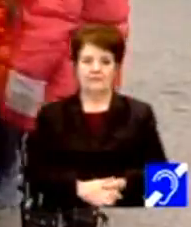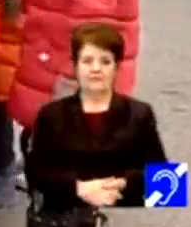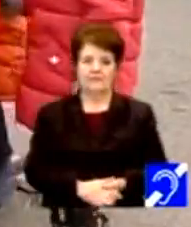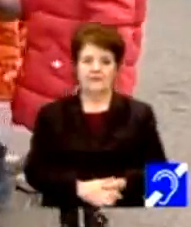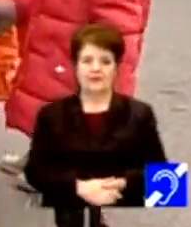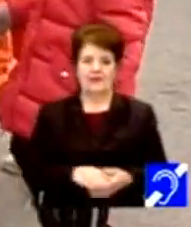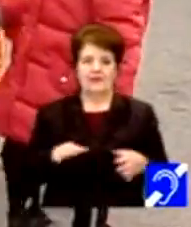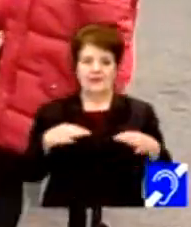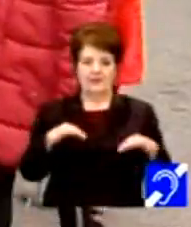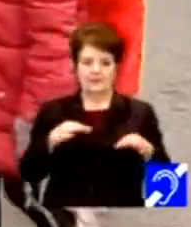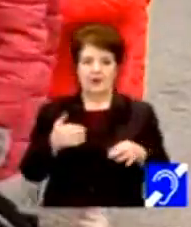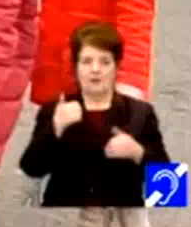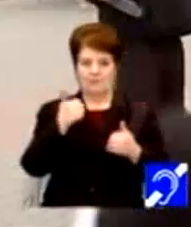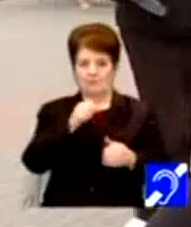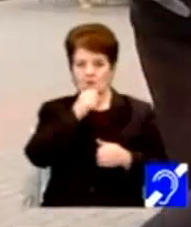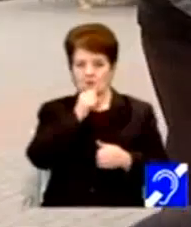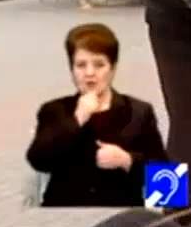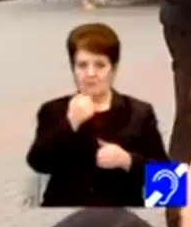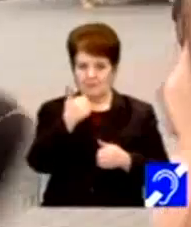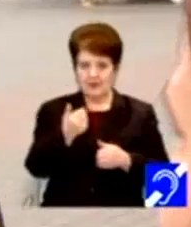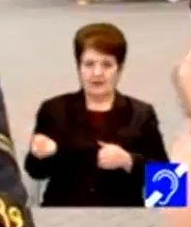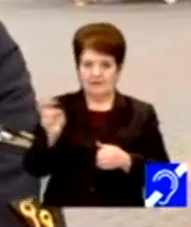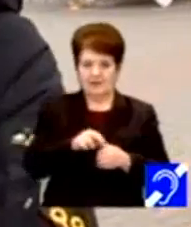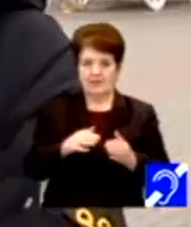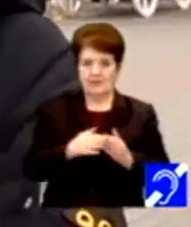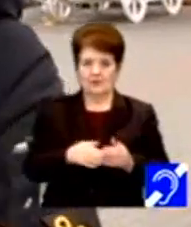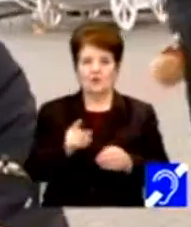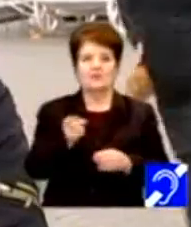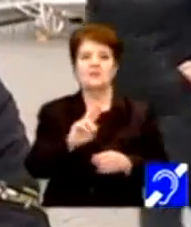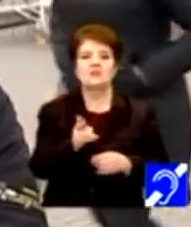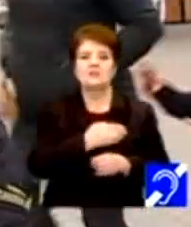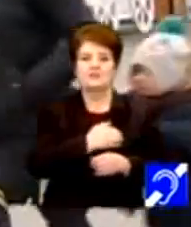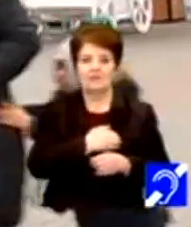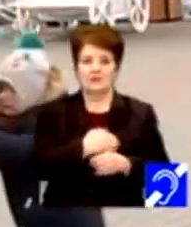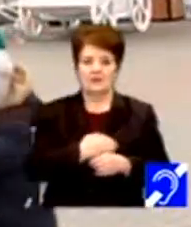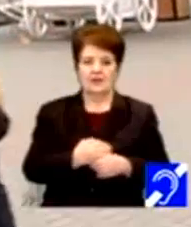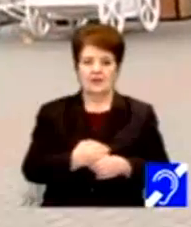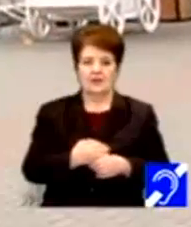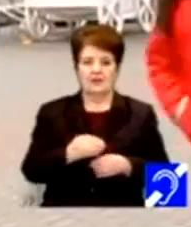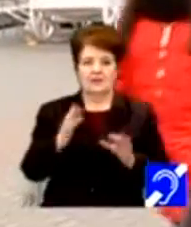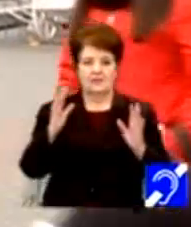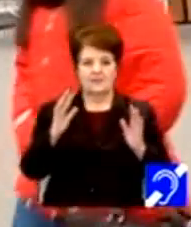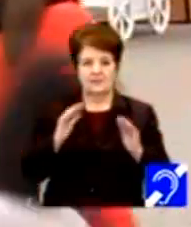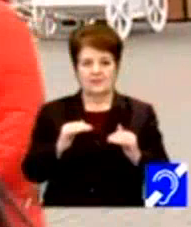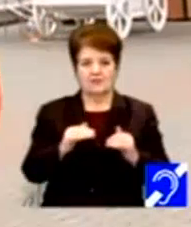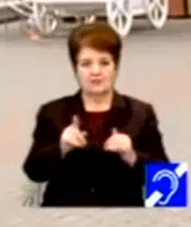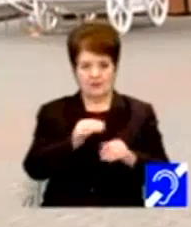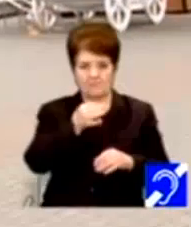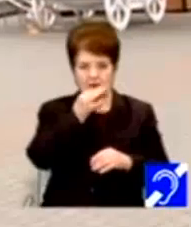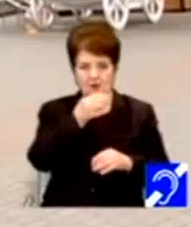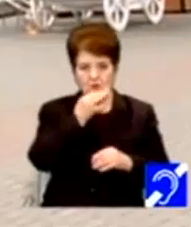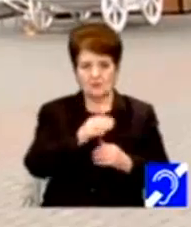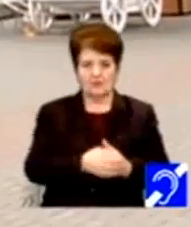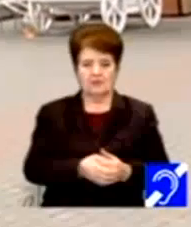Moșule, bine ai venit la noi! Ce cadou tu ai primit de Crăciun? Lego. Wow, și ți-a plăcut? Da,